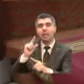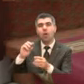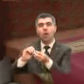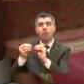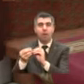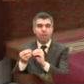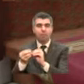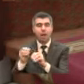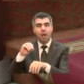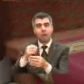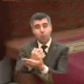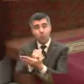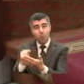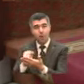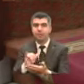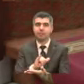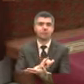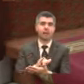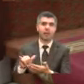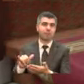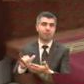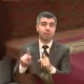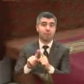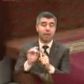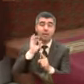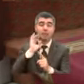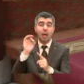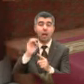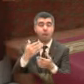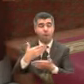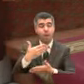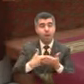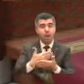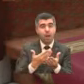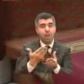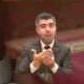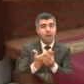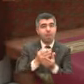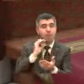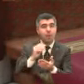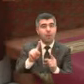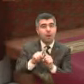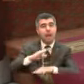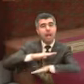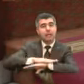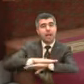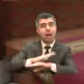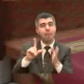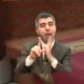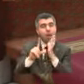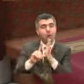هذه الامكانيه، حنا تنعتمدوا على لا كلاسيفيكاسيون على التصنيف ديالها طبيعة الحال، وعلى انها التزمت بدفتر التحملات